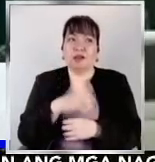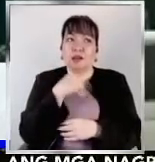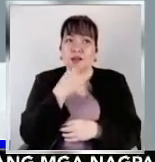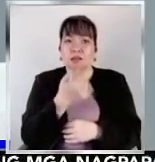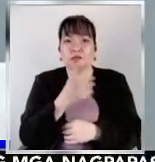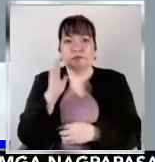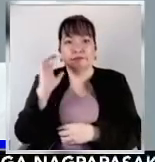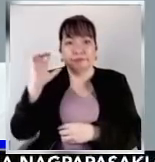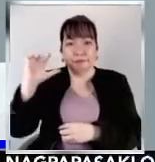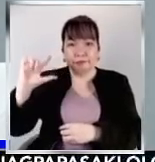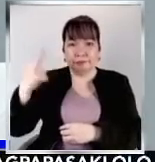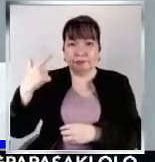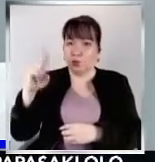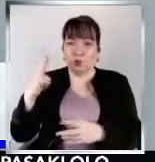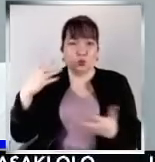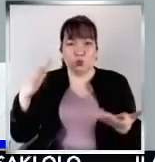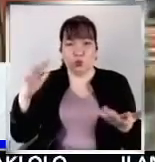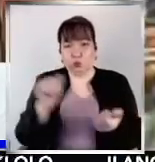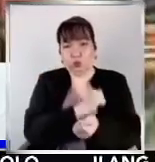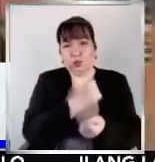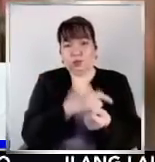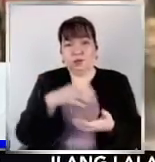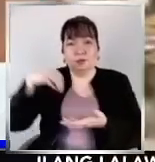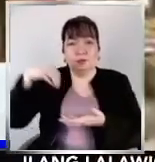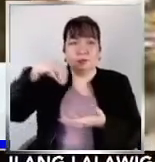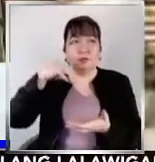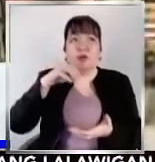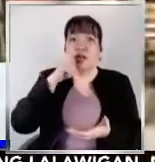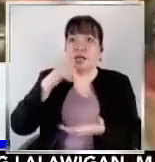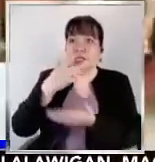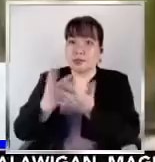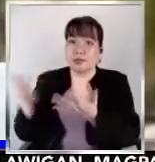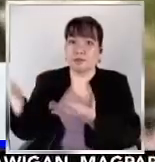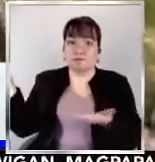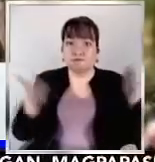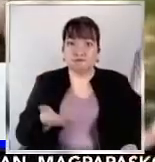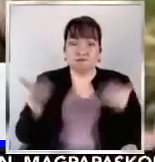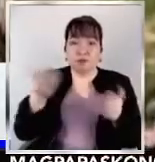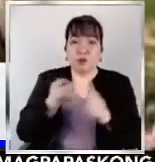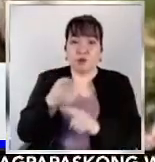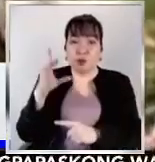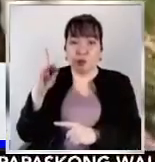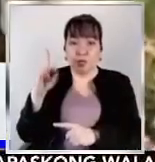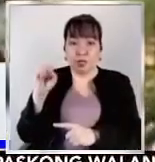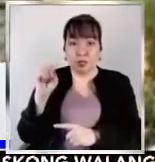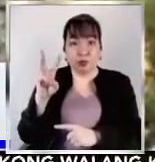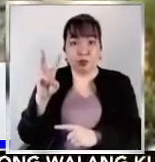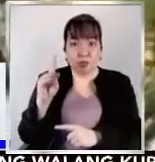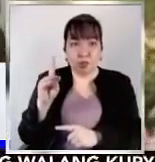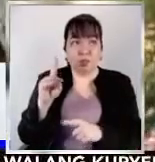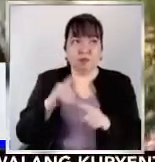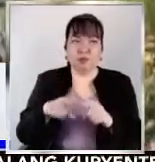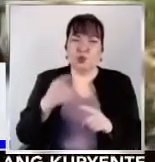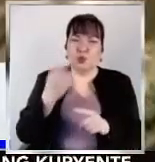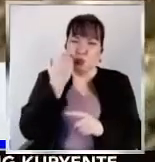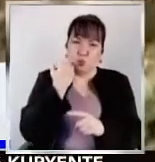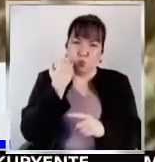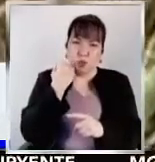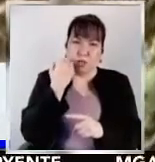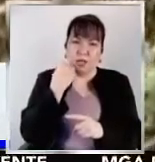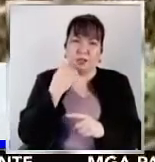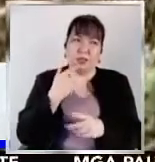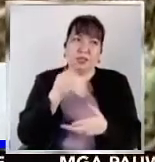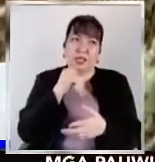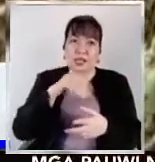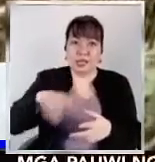relief goods. Buti na lang may dumating pa kaninang relief goods mula sa DSWD. Pero hindi raw ito sasapat sa halos